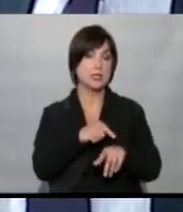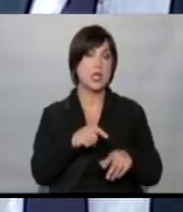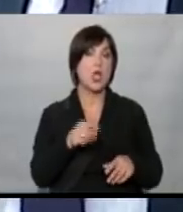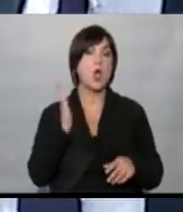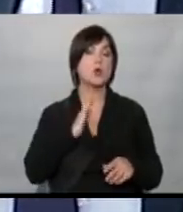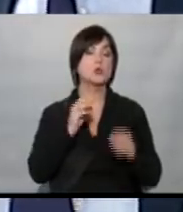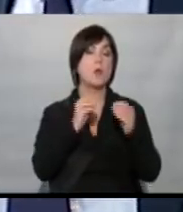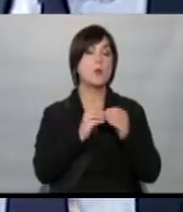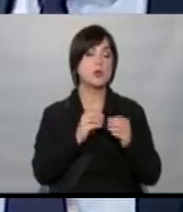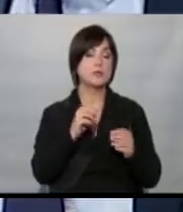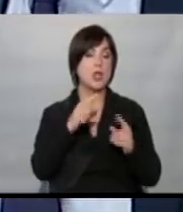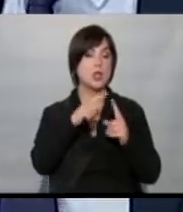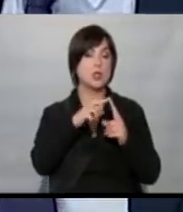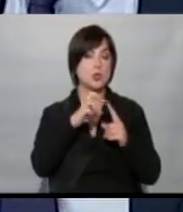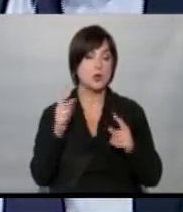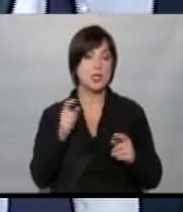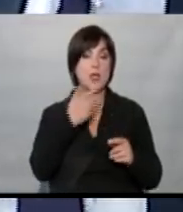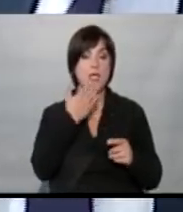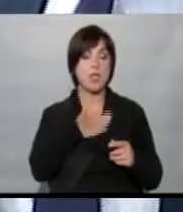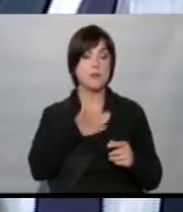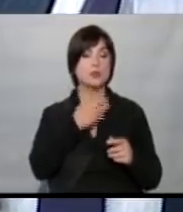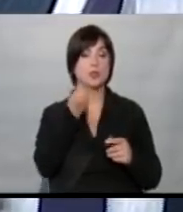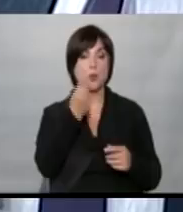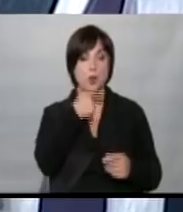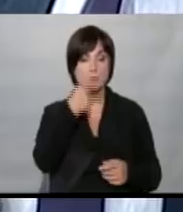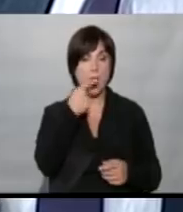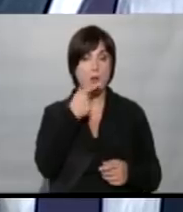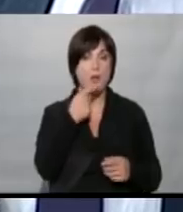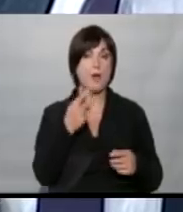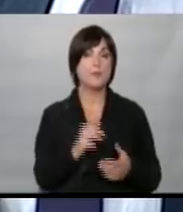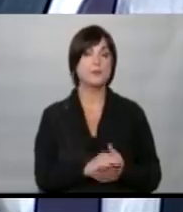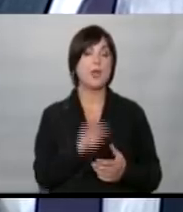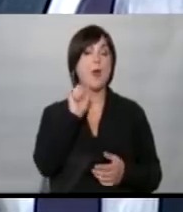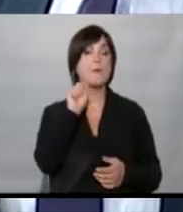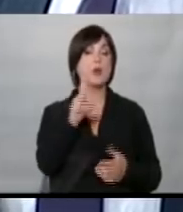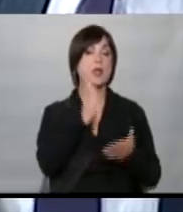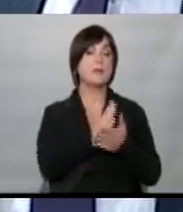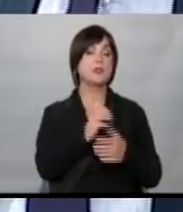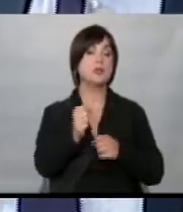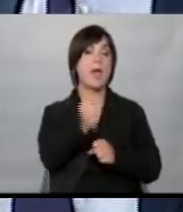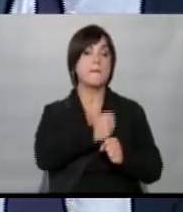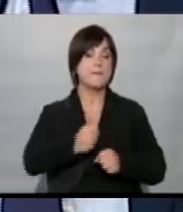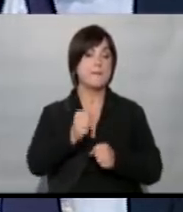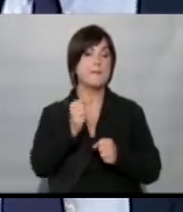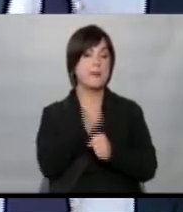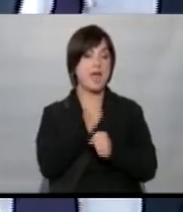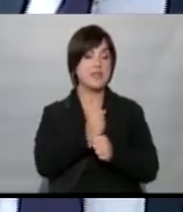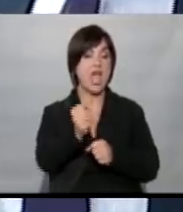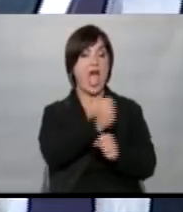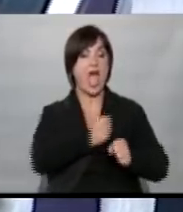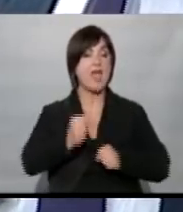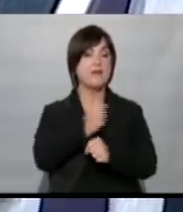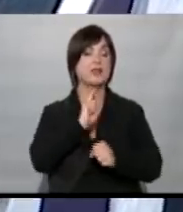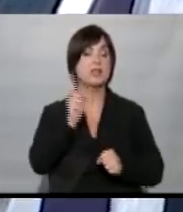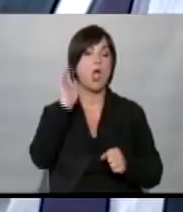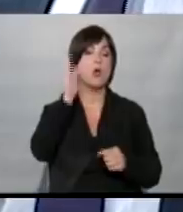Борис Георгиевски од Дојче Веле имаше одлична колумна, вели, нели, беше пораката правете ајвар, не излегувате на референдум. Е, сега ние